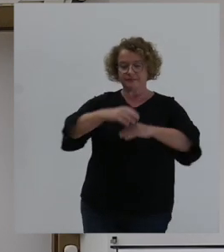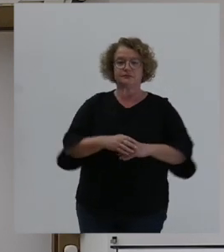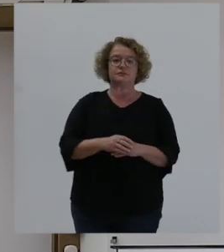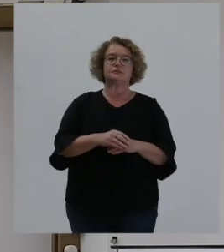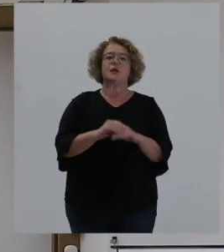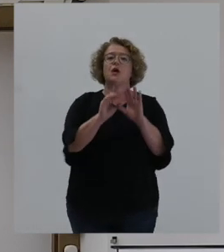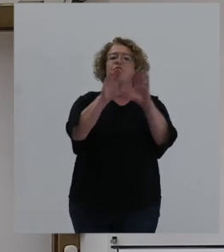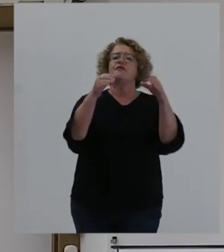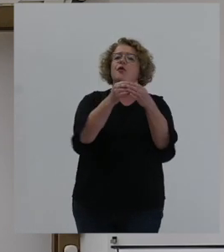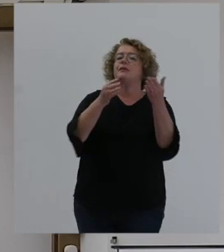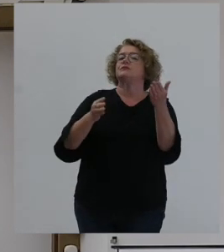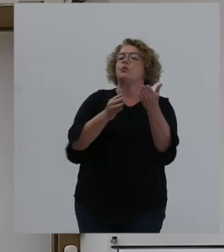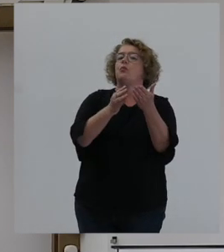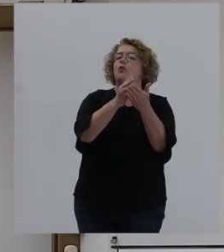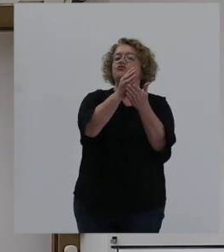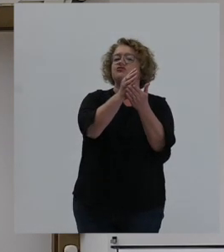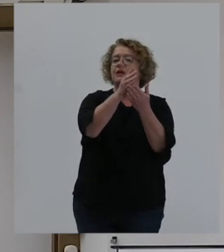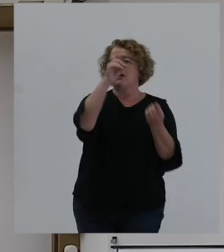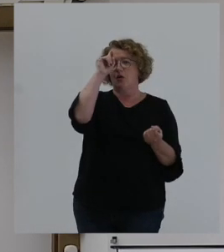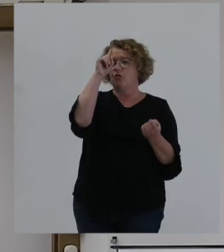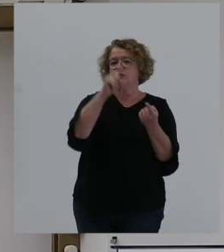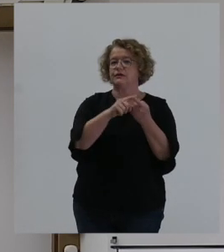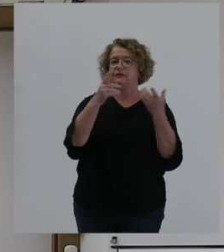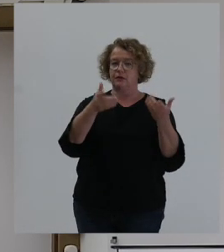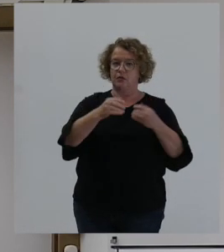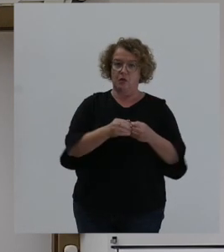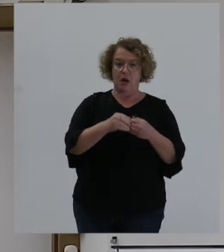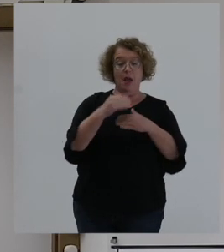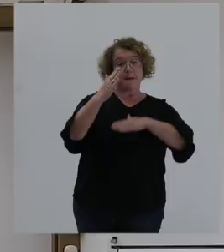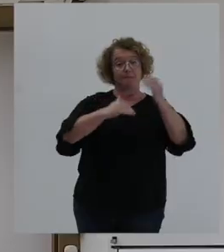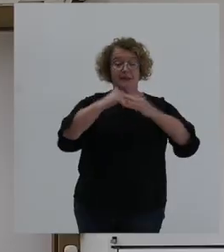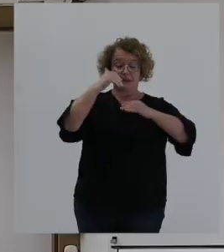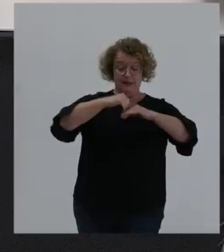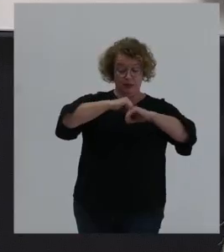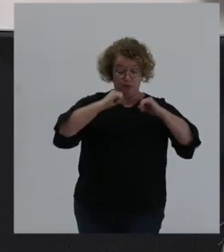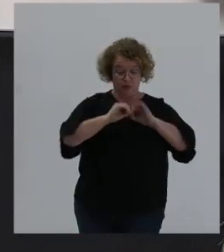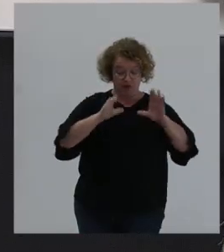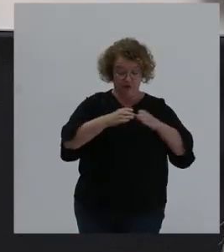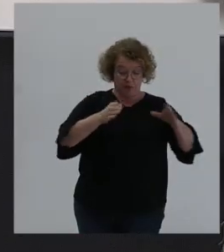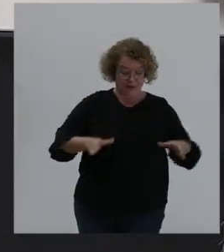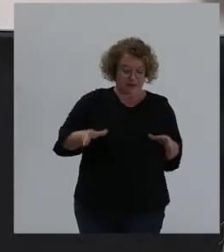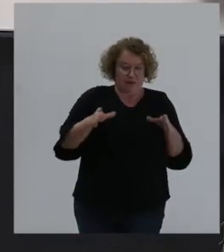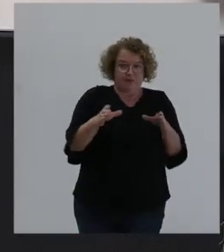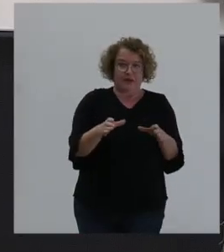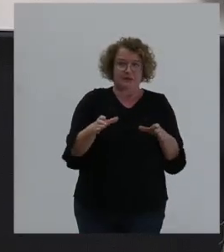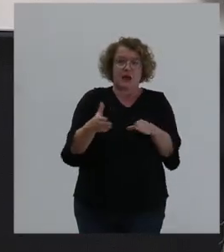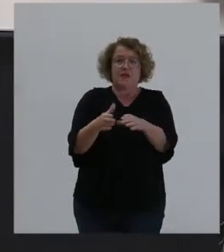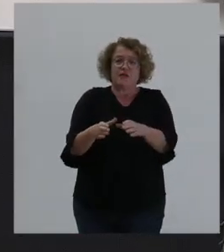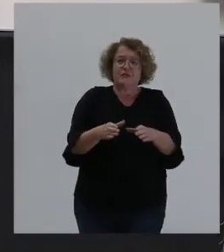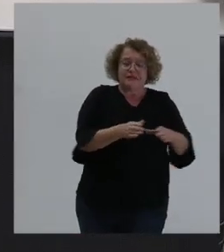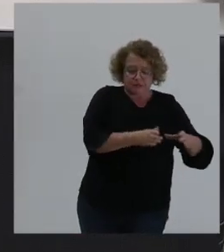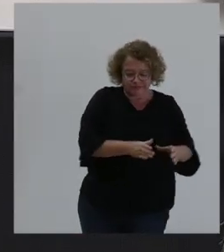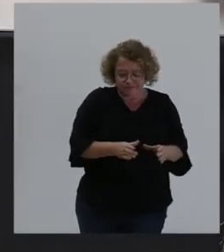autour de la formation, c'est de remettre bien sûr la formation au cœur de notre métier, de notre mission. Ça n'a pas forcément été la